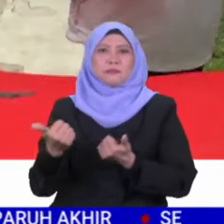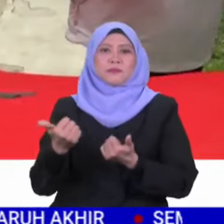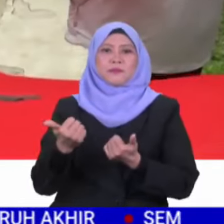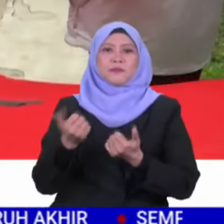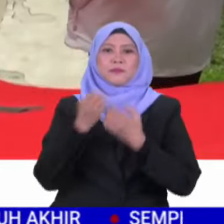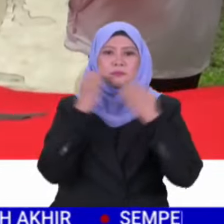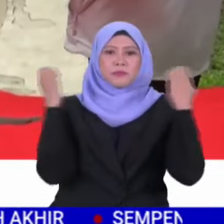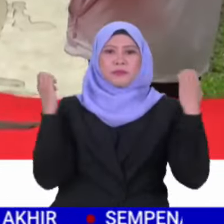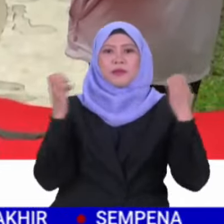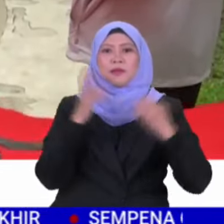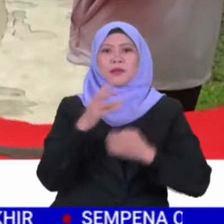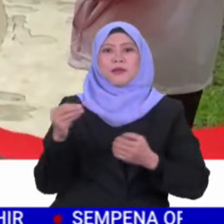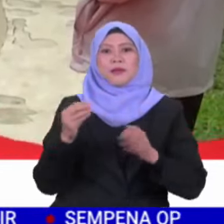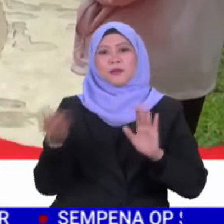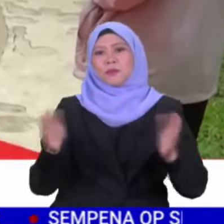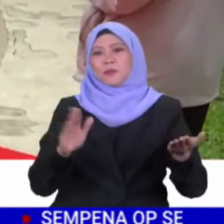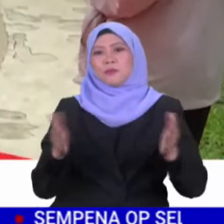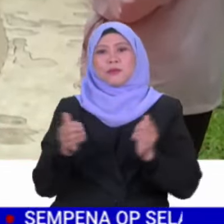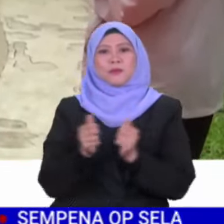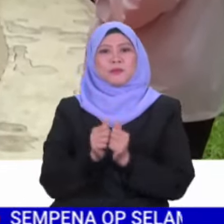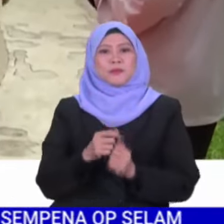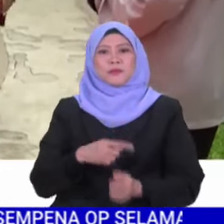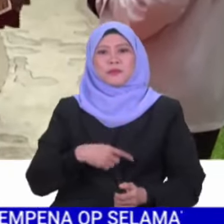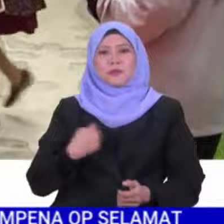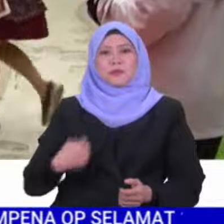tinggi berbanding wilayah Greater China.